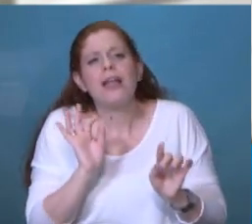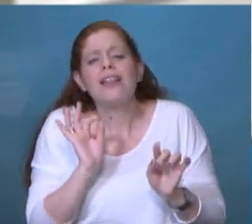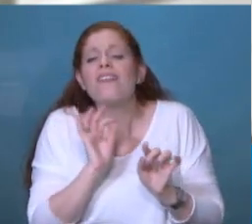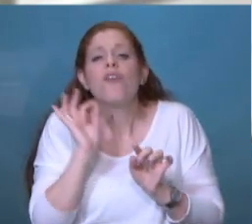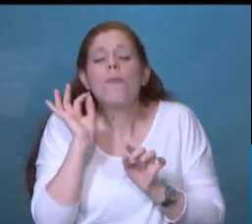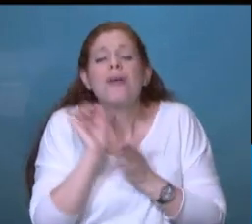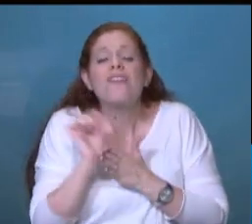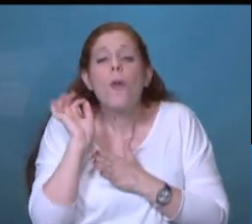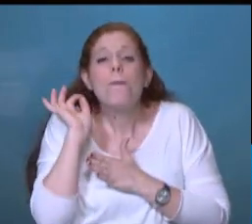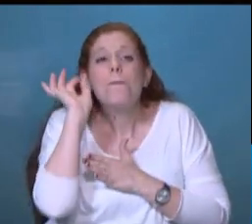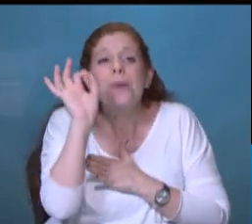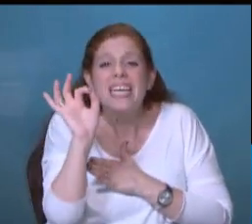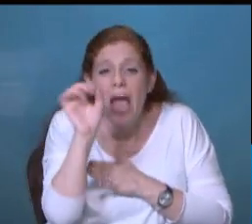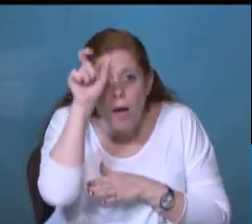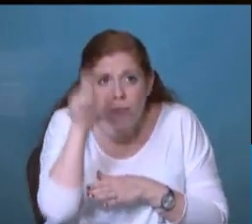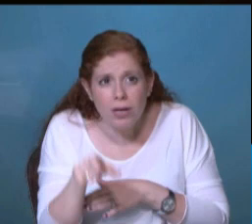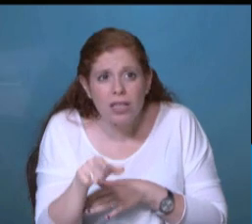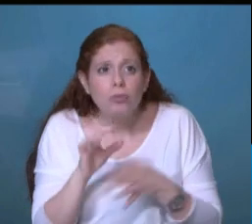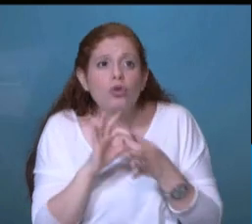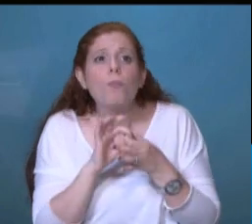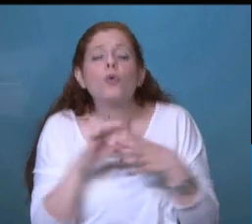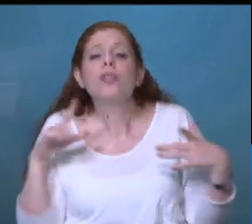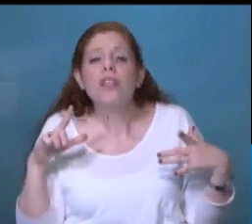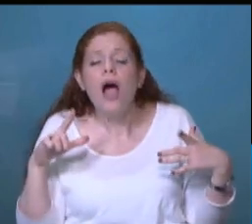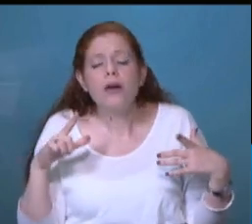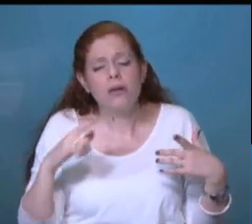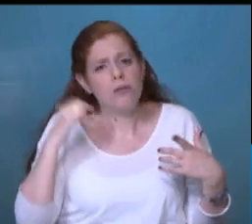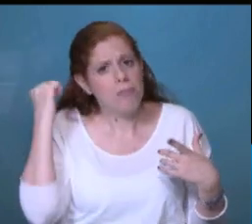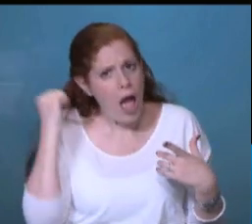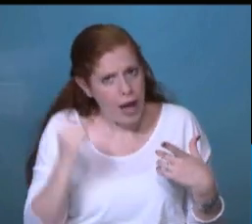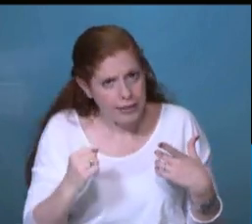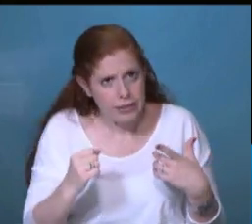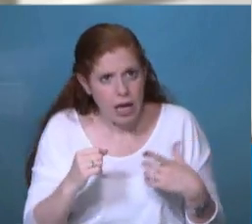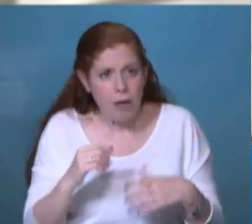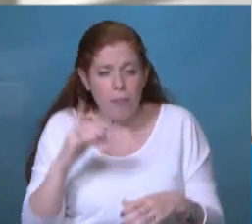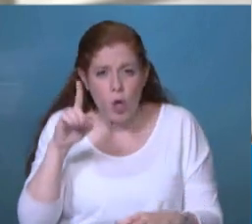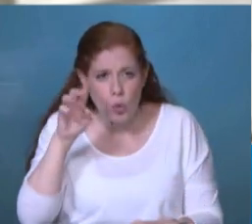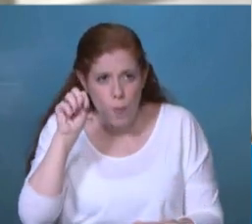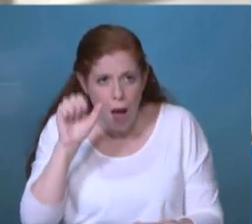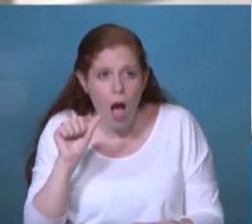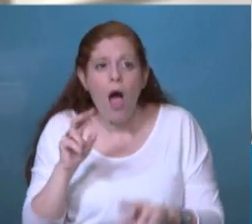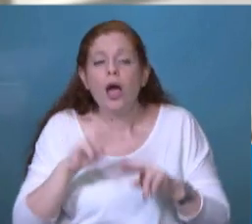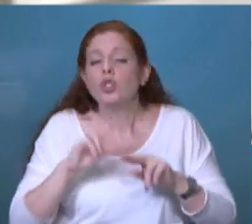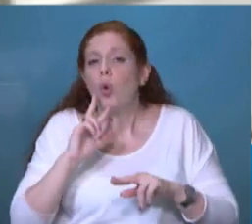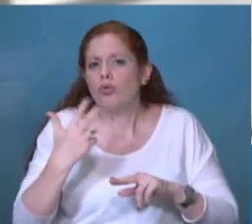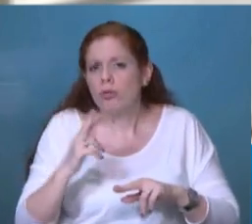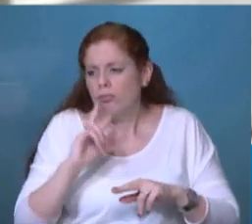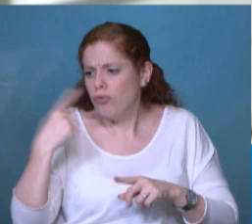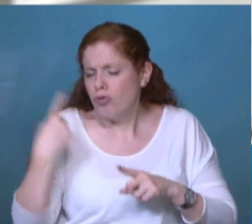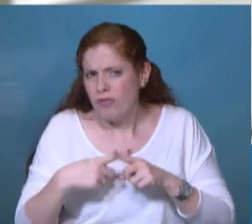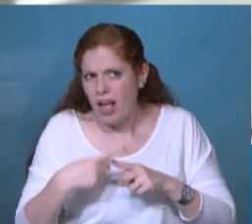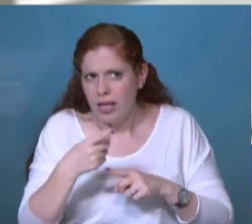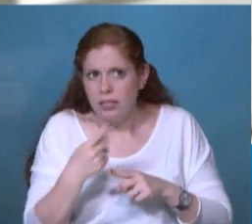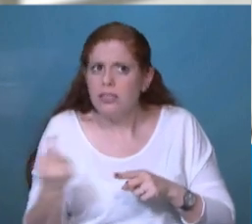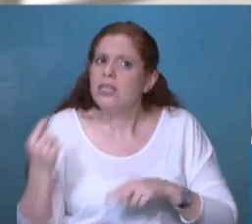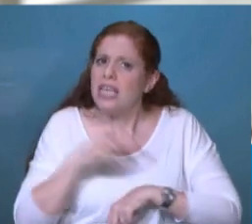אדם, כאשר הוא מנותק באופן מוחלט מהרצח בדומה. לאחר כשלוש שנים, שלוש וחצי שנים, הגיע